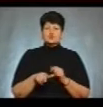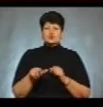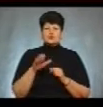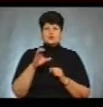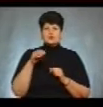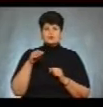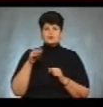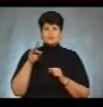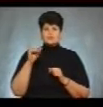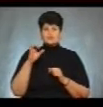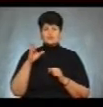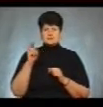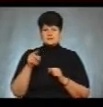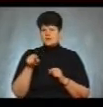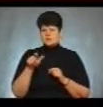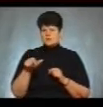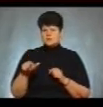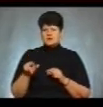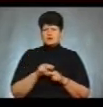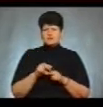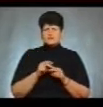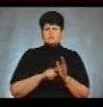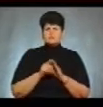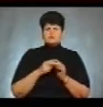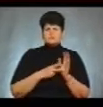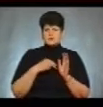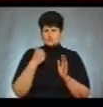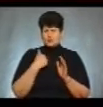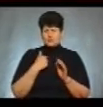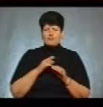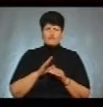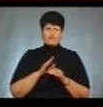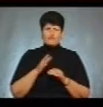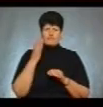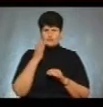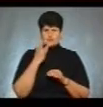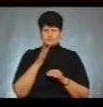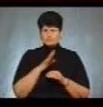словами мешканців, там дорогу ремонтували ще на початку 2018 року. Влітку моя колега там була і робила